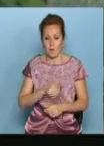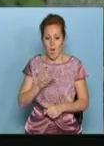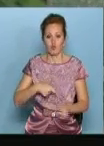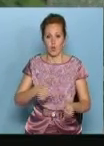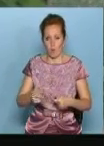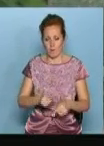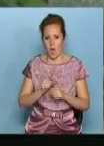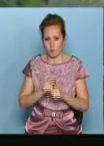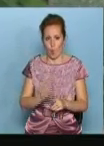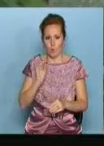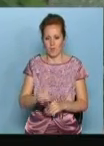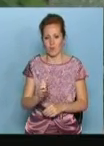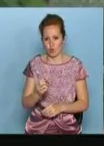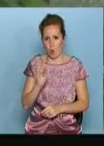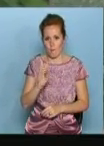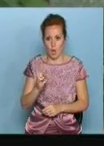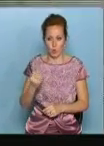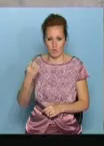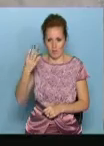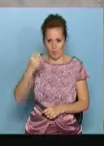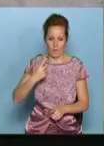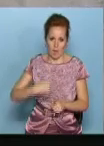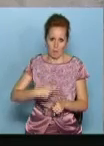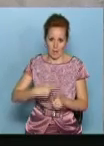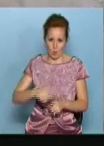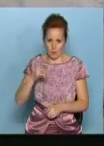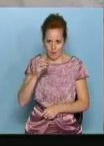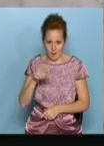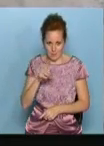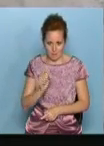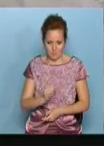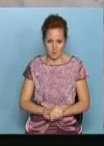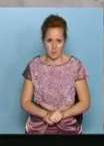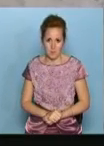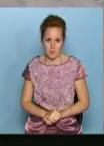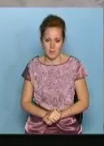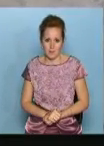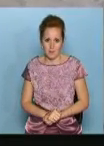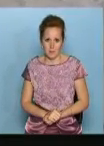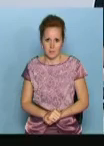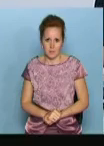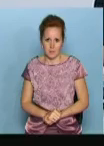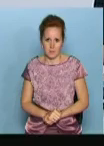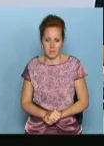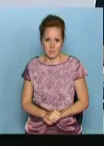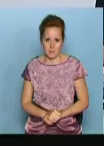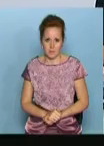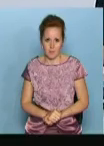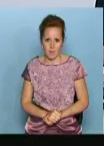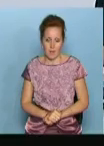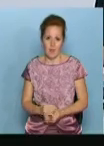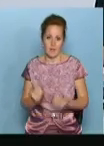еще пару светофоров на центральной перекрестке Кеза. Анна Кавырзина, Юрий Дроздов, телеканал «Моя Удмуртия».